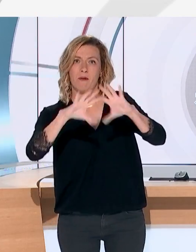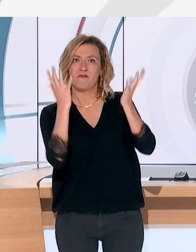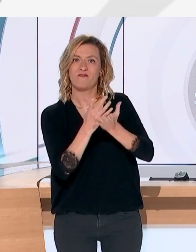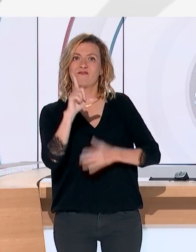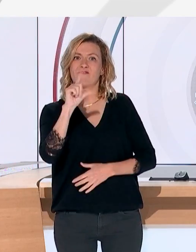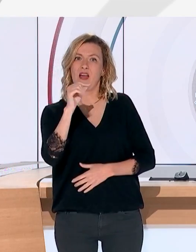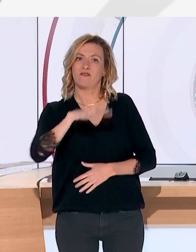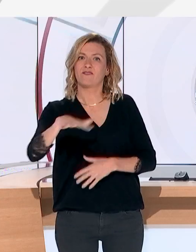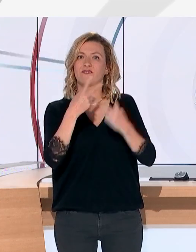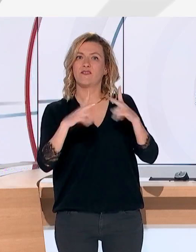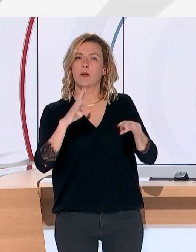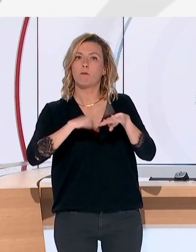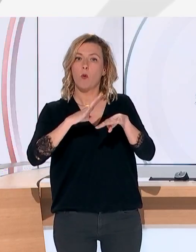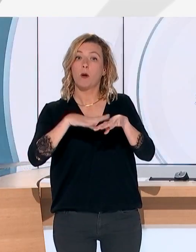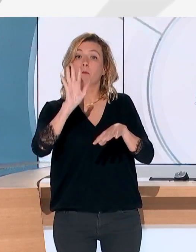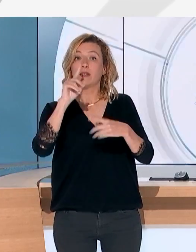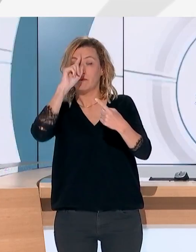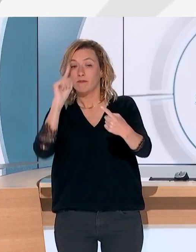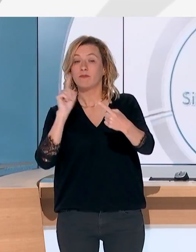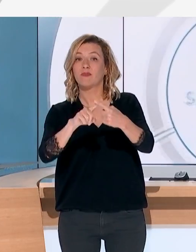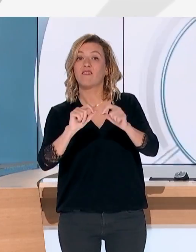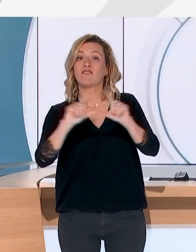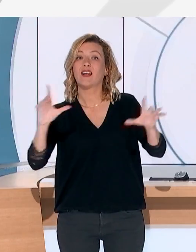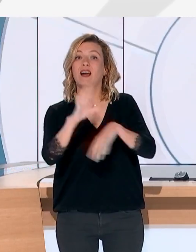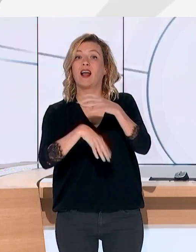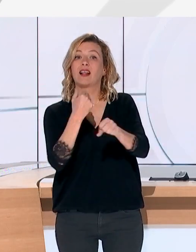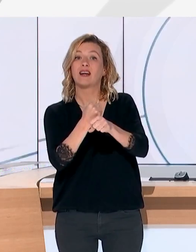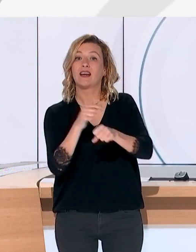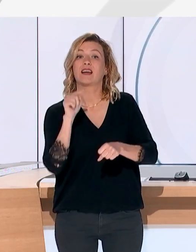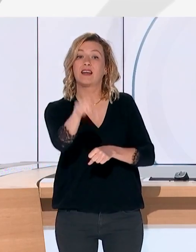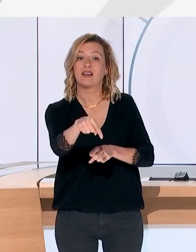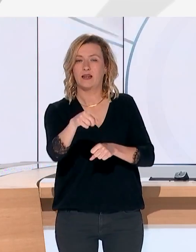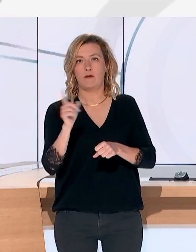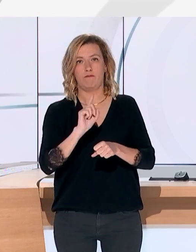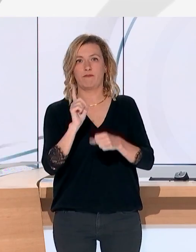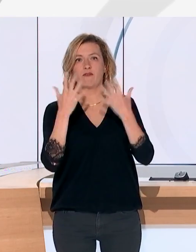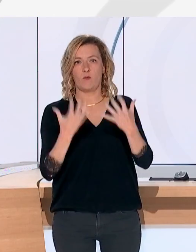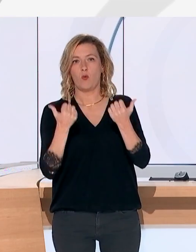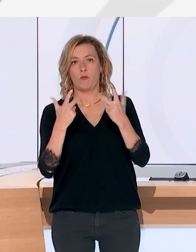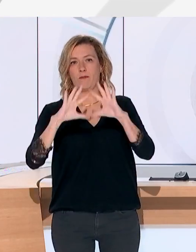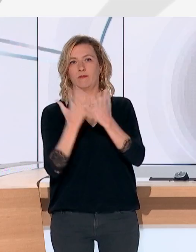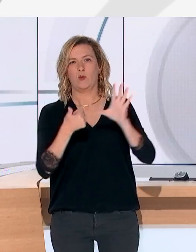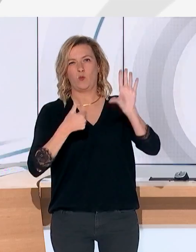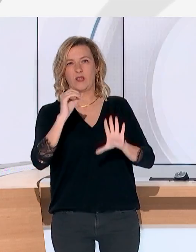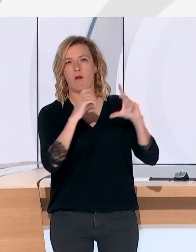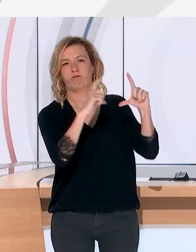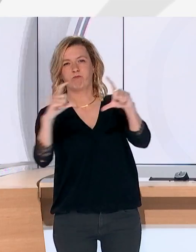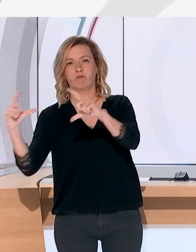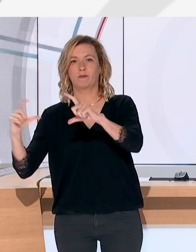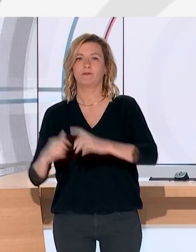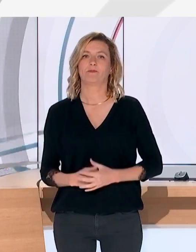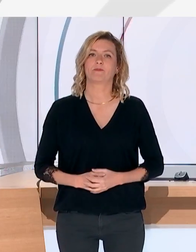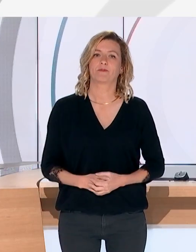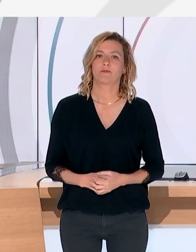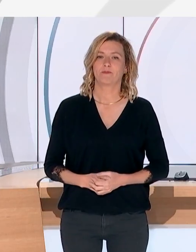sur leur vitrine. Une vingtaine participent pour l'instant à l'opération à Pau. La ville espère atteindre les 60 d'ici à la fin de